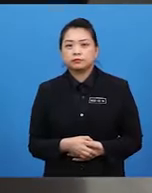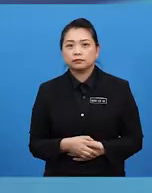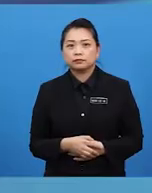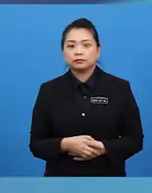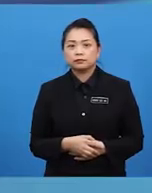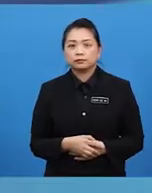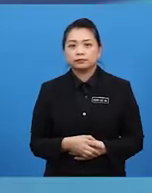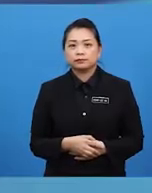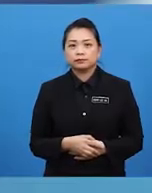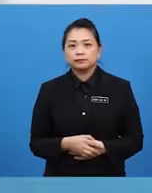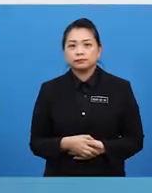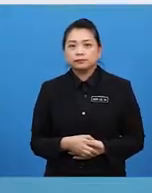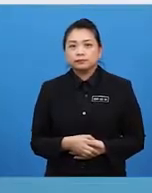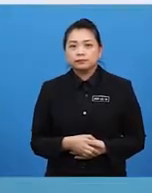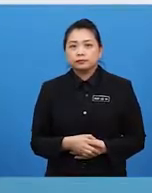hai hai